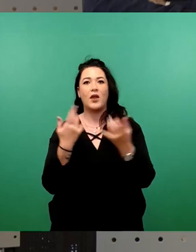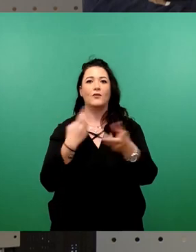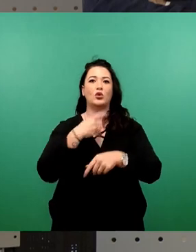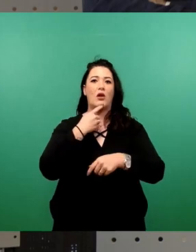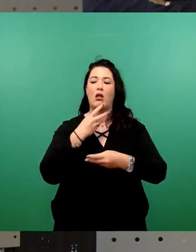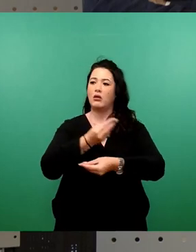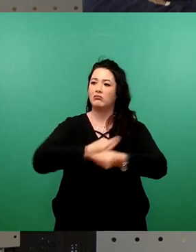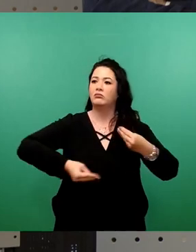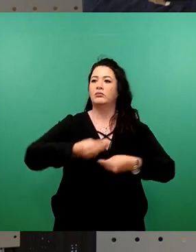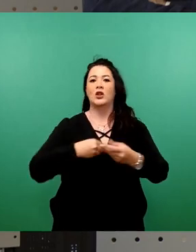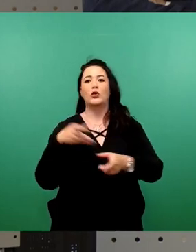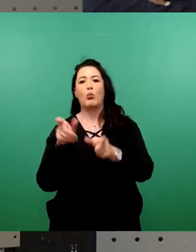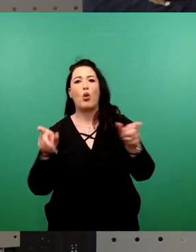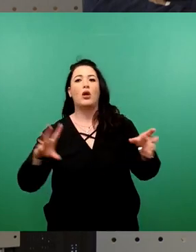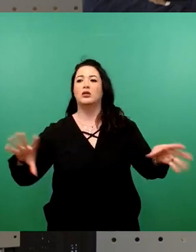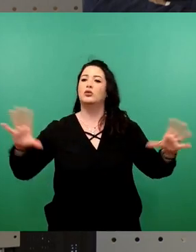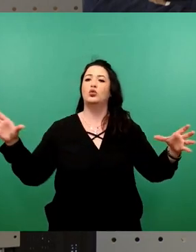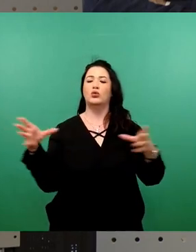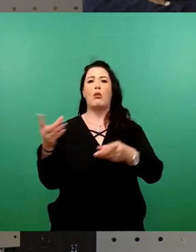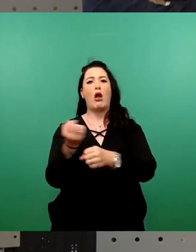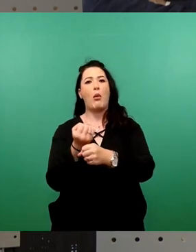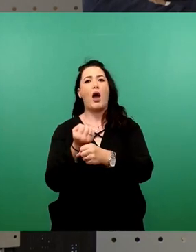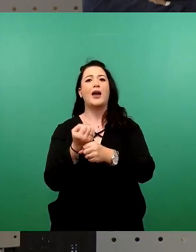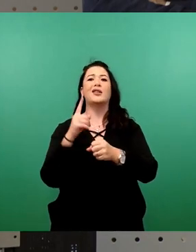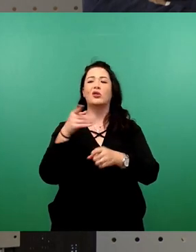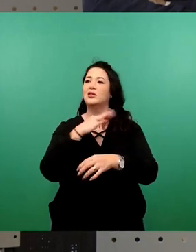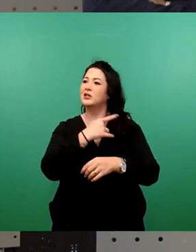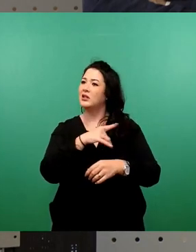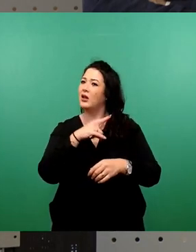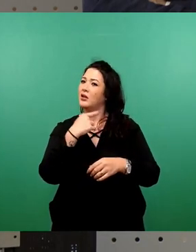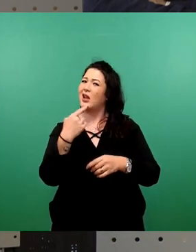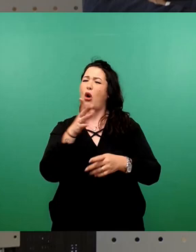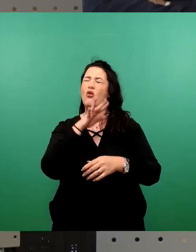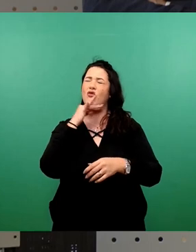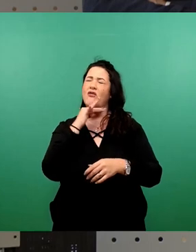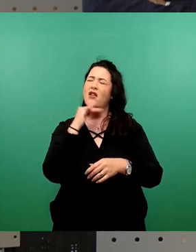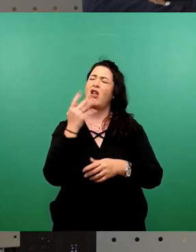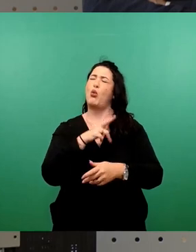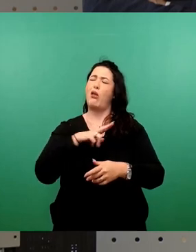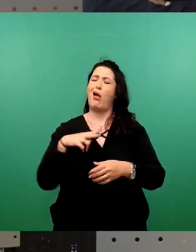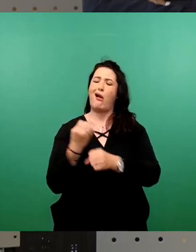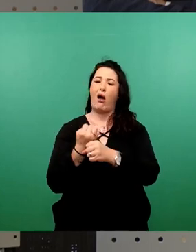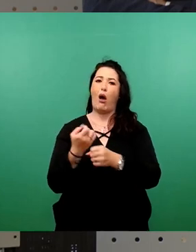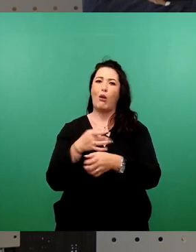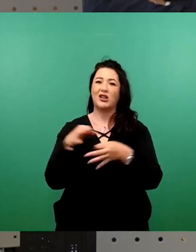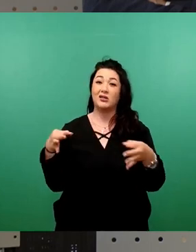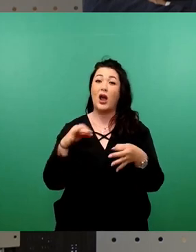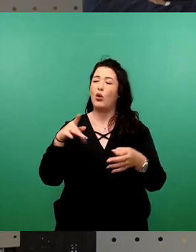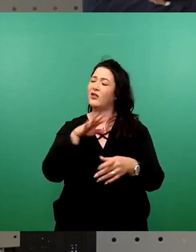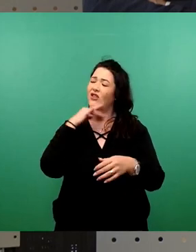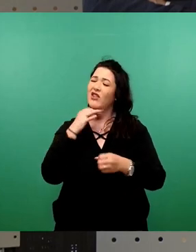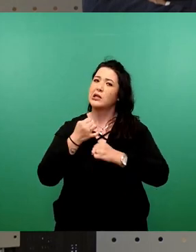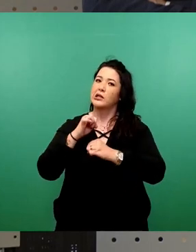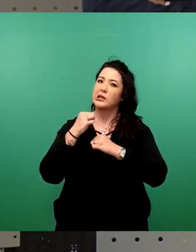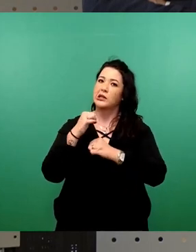den Bürgerinnen in unserer Stadt, aber auch mit wahnsinnig langen Arbeitstagen, und ihrem beharrlichen Bemühen um tatsächlich breite Mehrheiten für